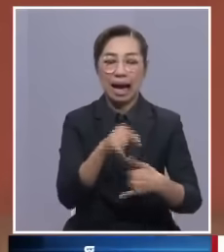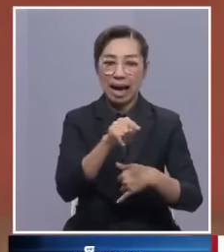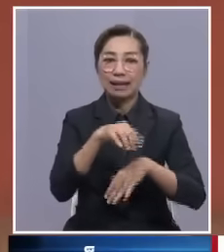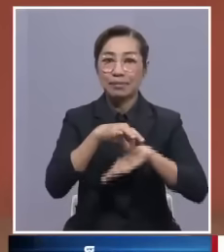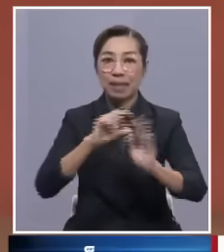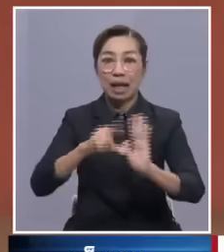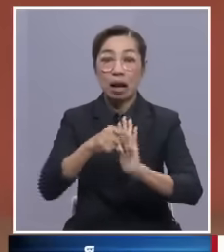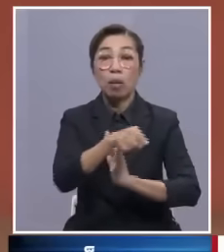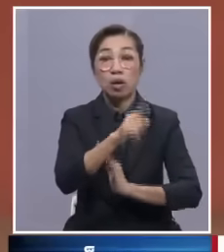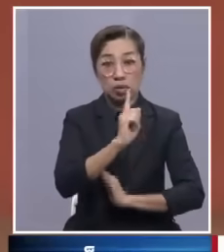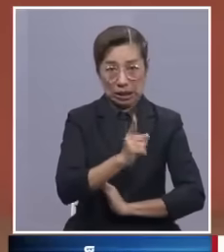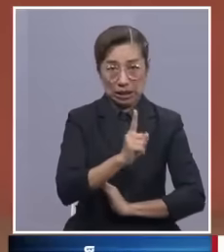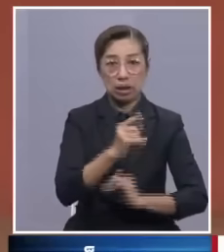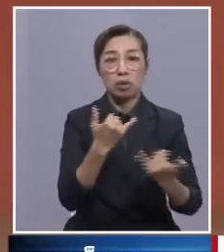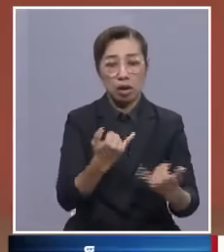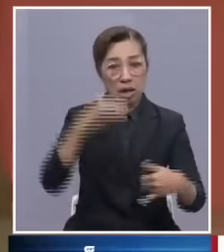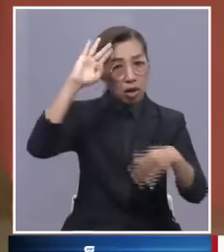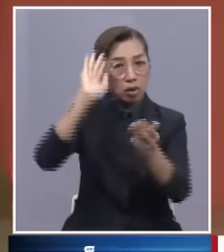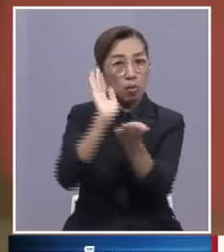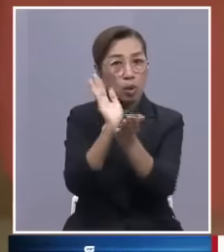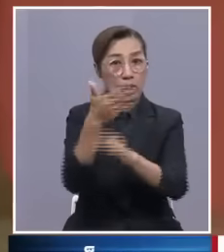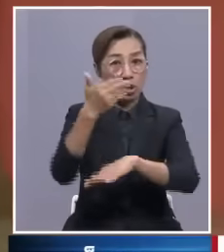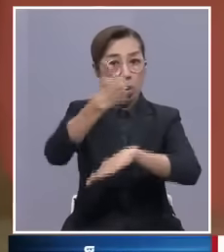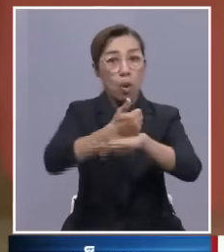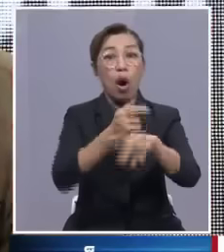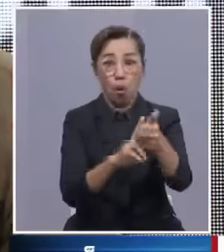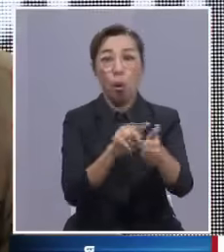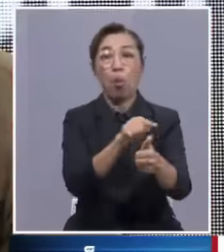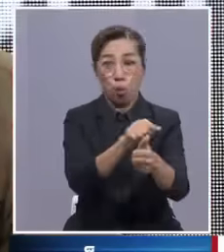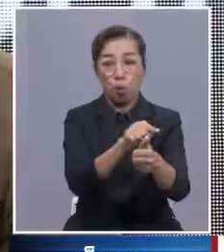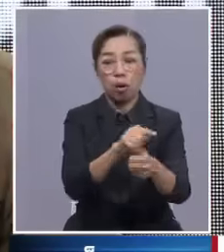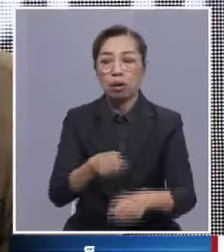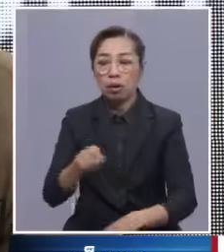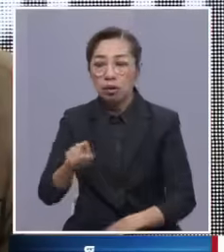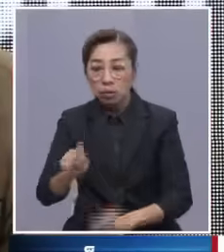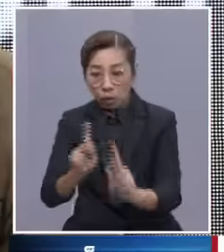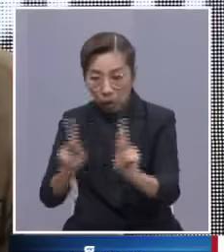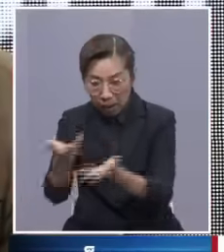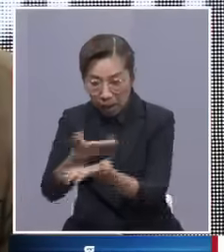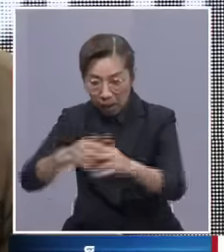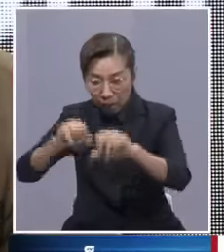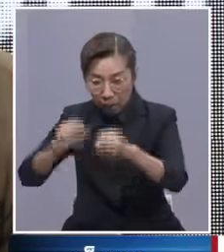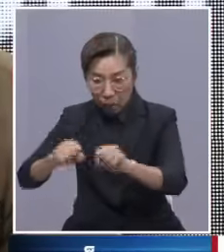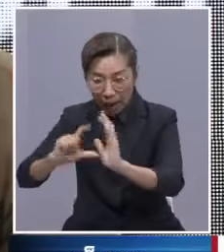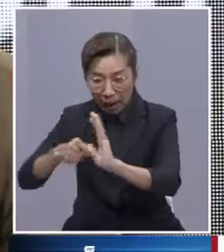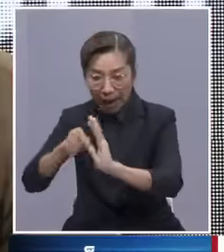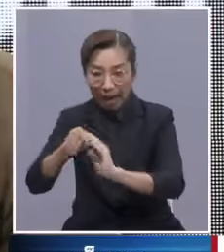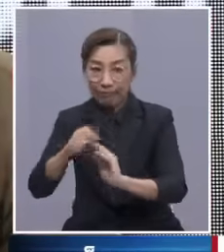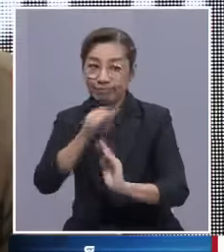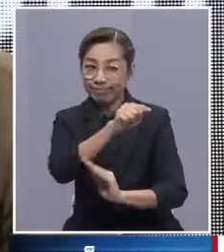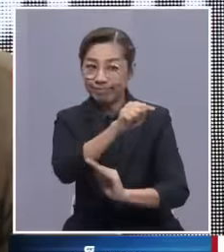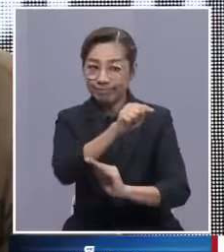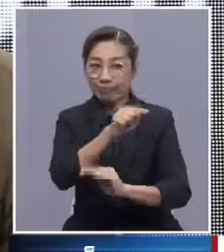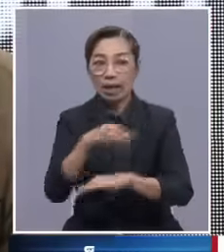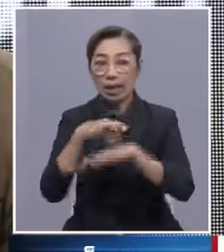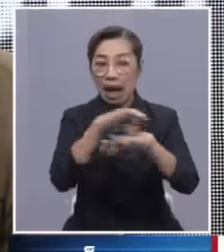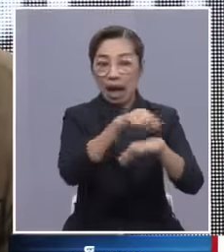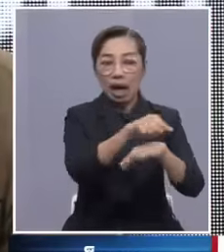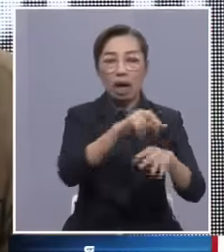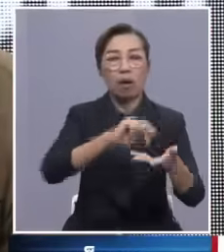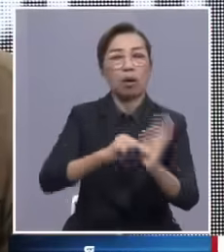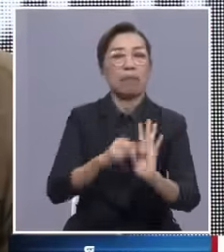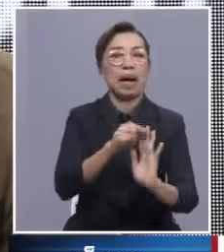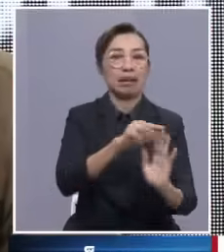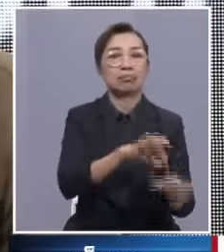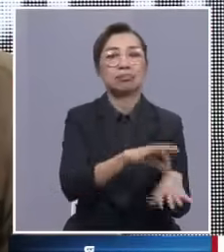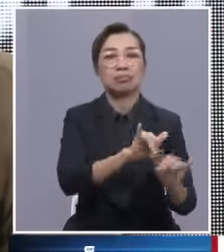ำแหน่งก็คือเป็นรองผู้บัญชาการตำรวจแห่งชาติซึ่งถ้าเกิดมีการเคาะชื่อออกมาวันนี้ในที่ประชุมเนี่ยเดี๋ยวก็ต้องติดตามผลการประชุมเพ